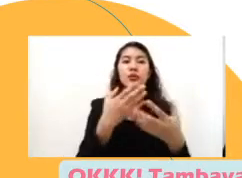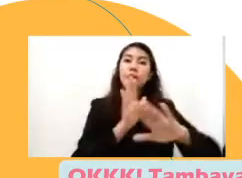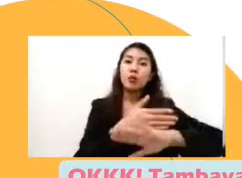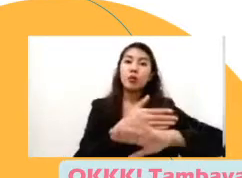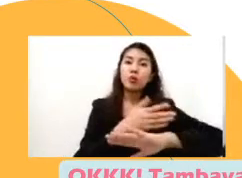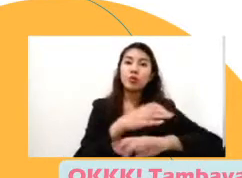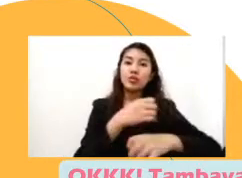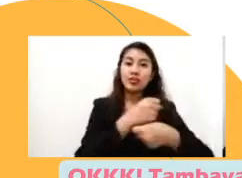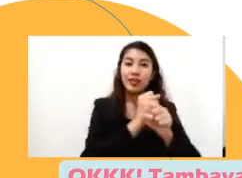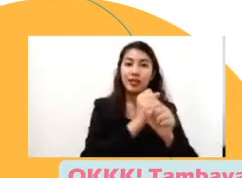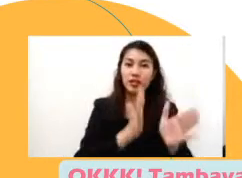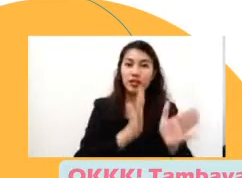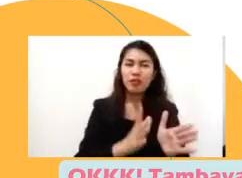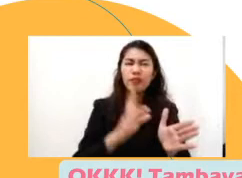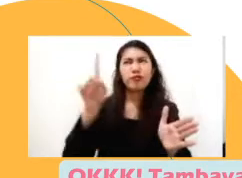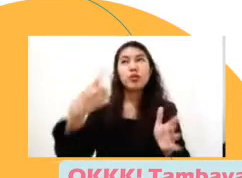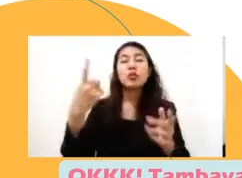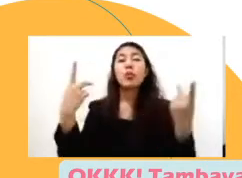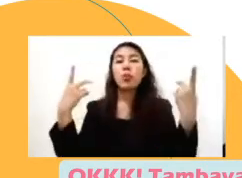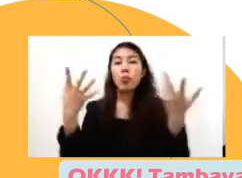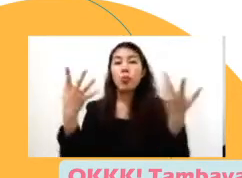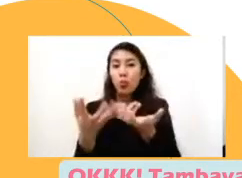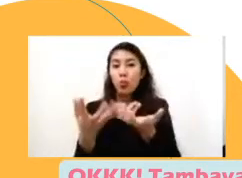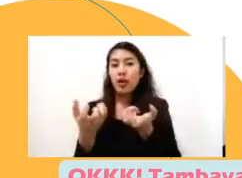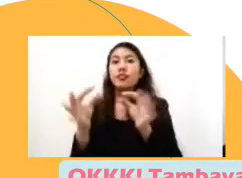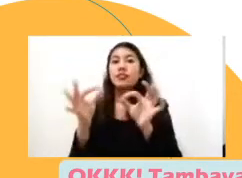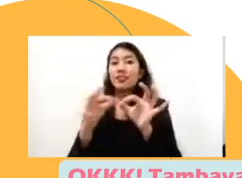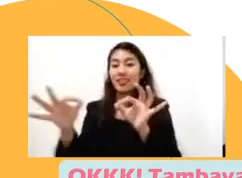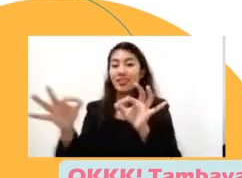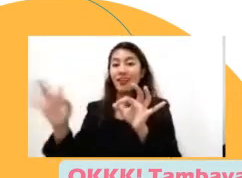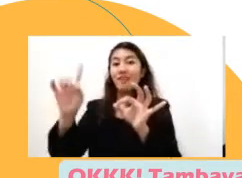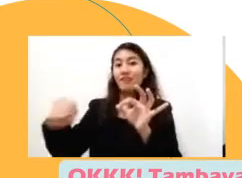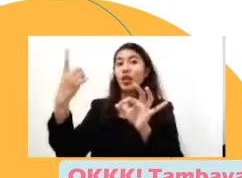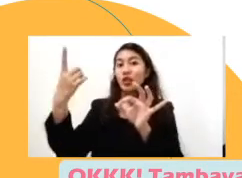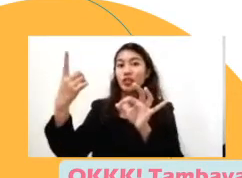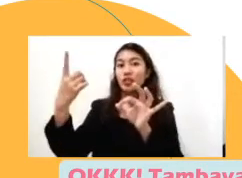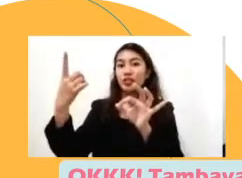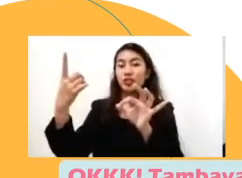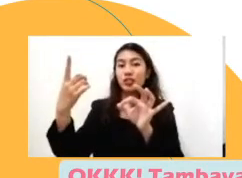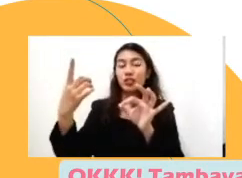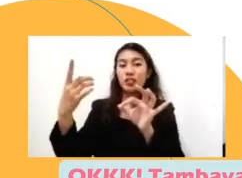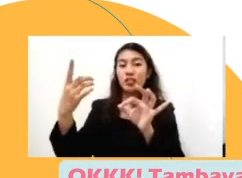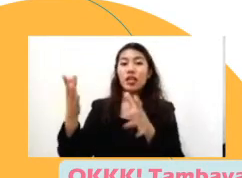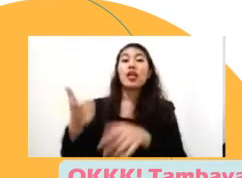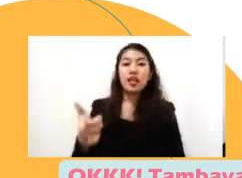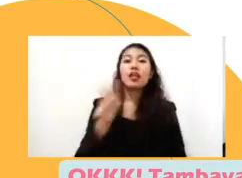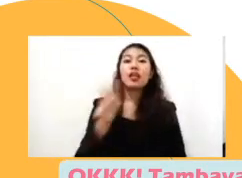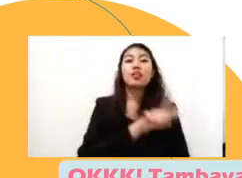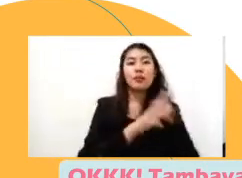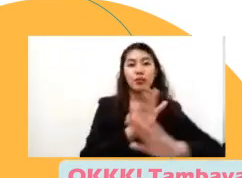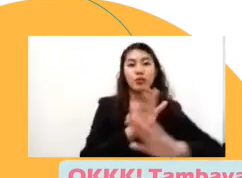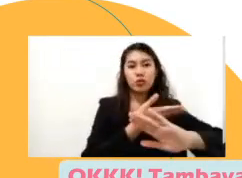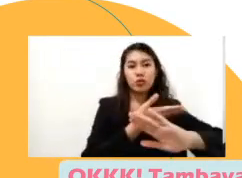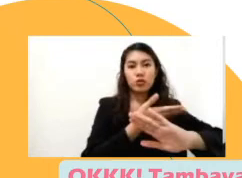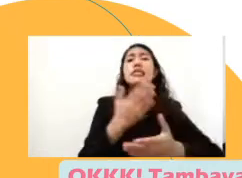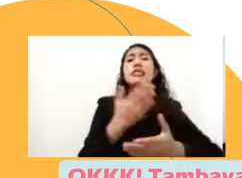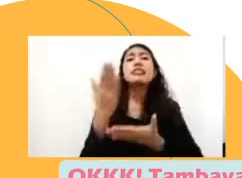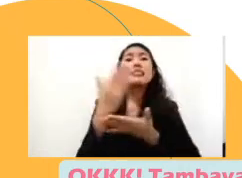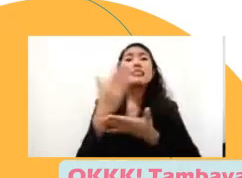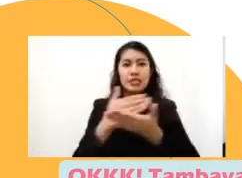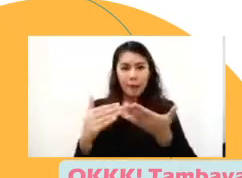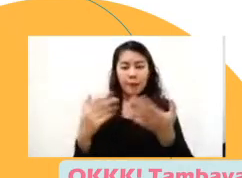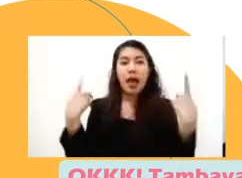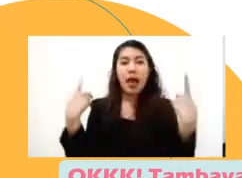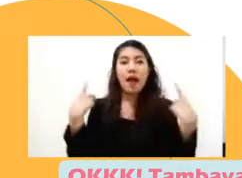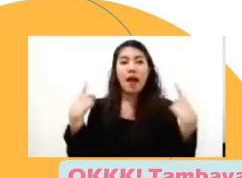lyrics muna, nabubuo muna yung lyrics bago nila lapatan ng music. Meron ding iba na may music na